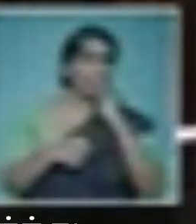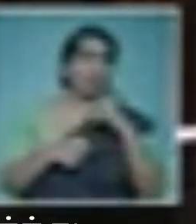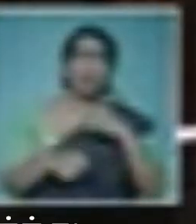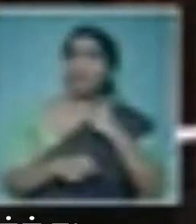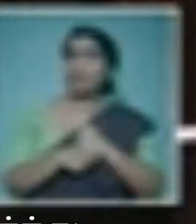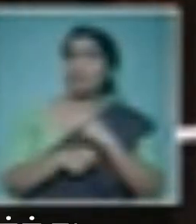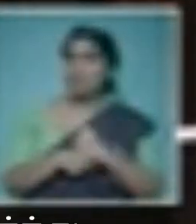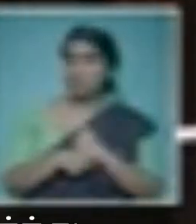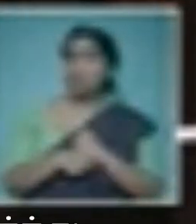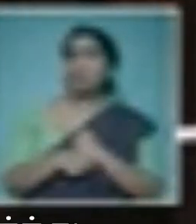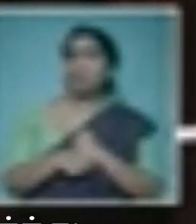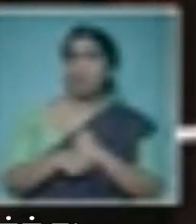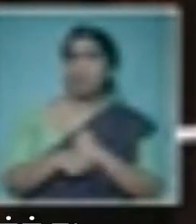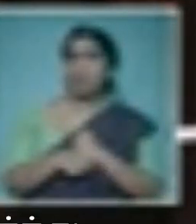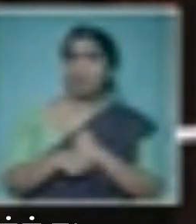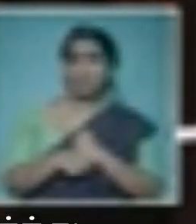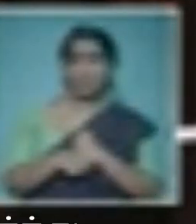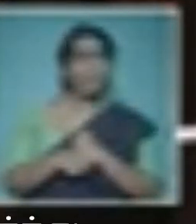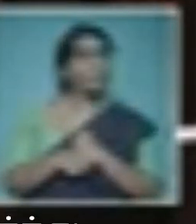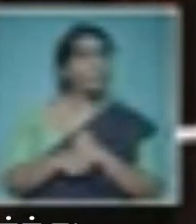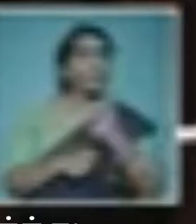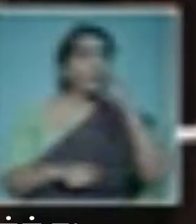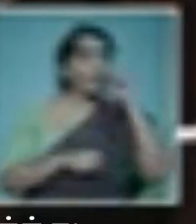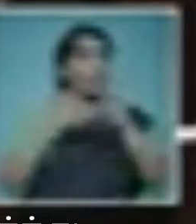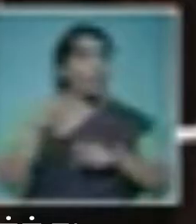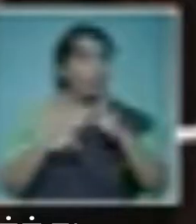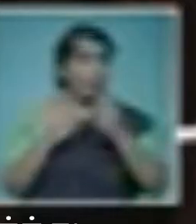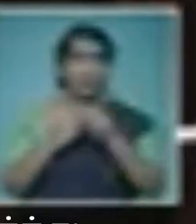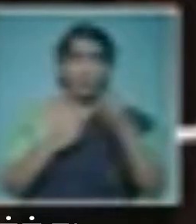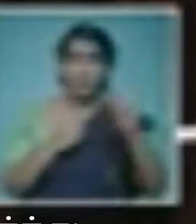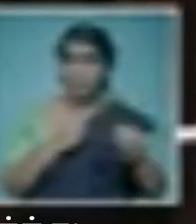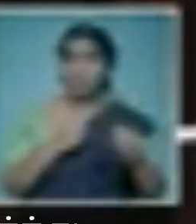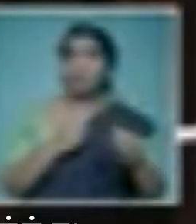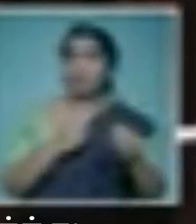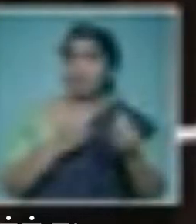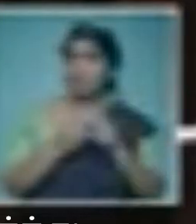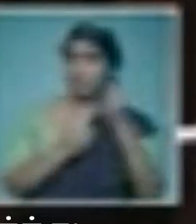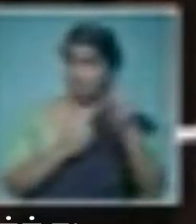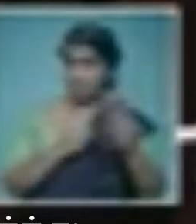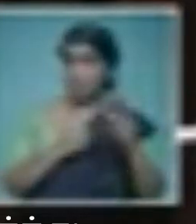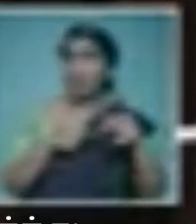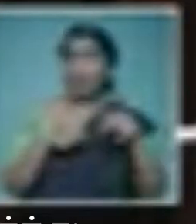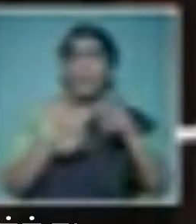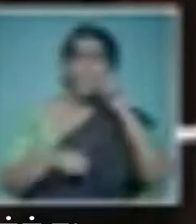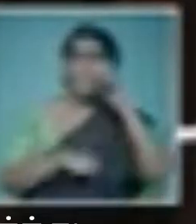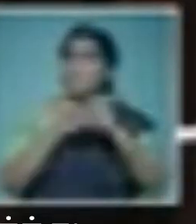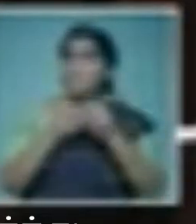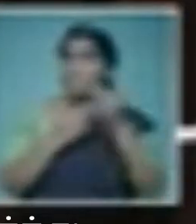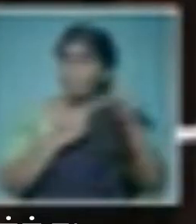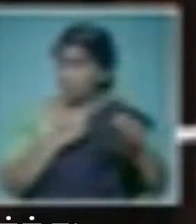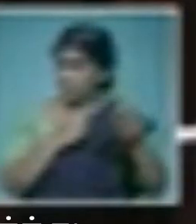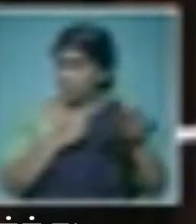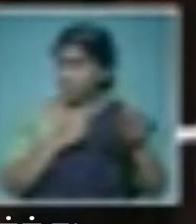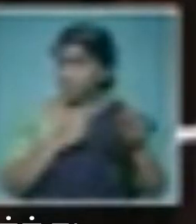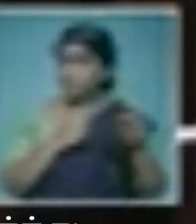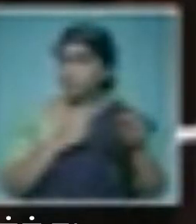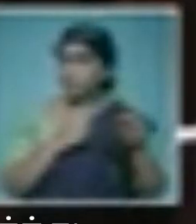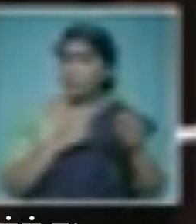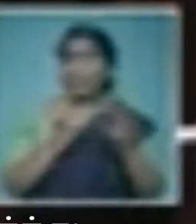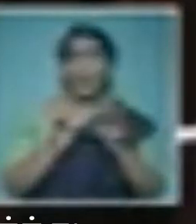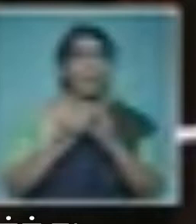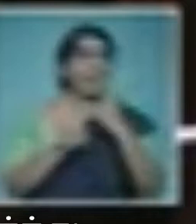රජයේ සබ්සිඩීස් ඉන් ට්‍රාන්ස්ෆර්ස්. ඒ කියන්නේ ජනතාවට දෙන සබ්සිඩීස් ගත්තම අද ජනතාවට දෙන සබ්සිඩීස්